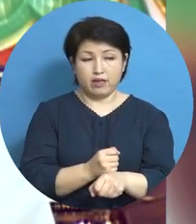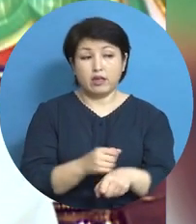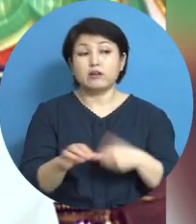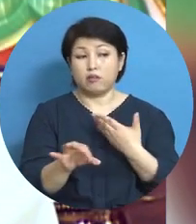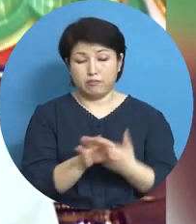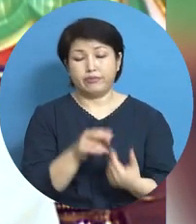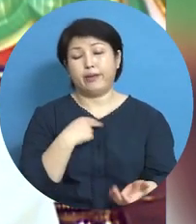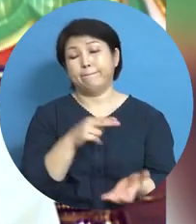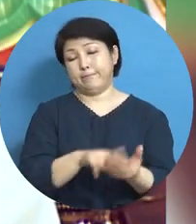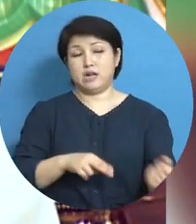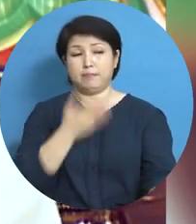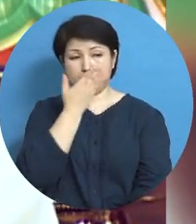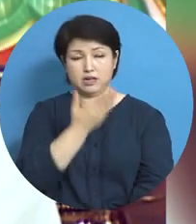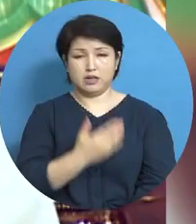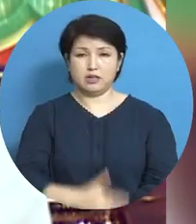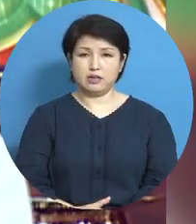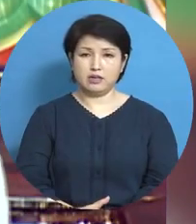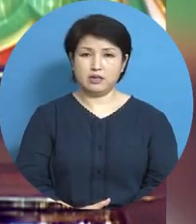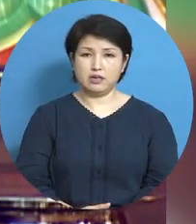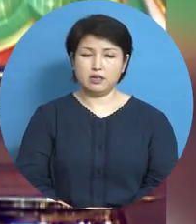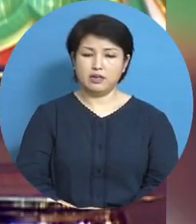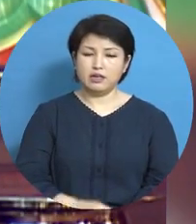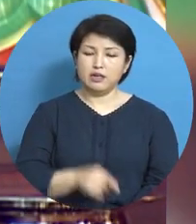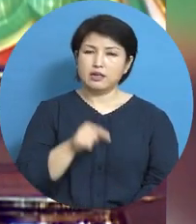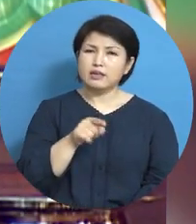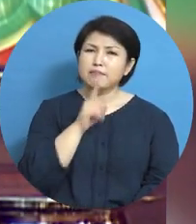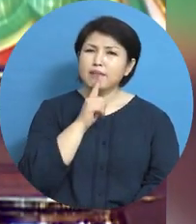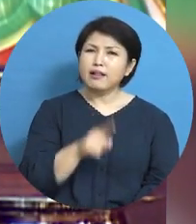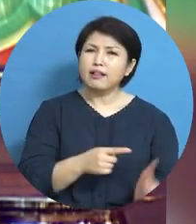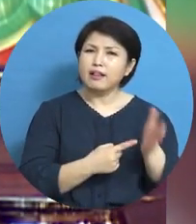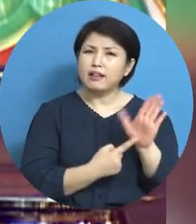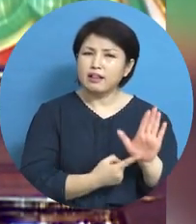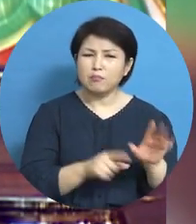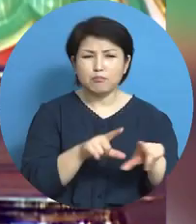거예요. 이것은 상식이 어긋난단 말이에요.